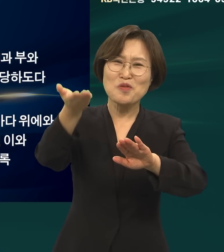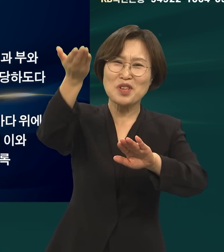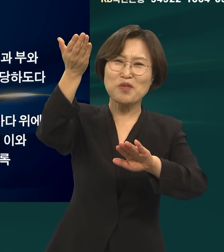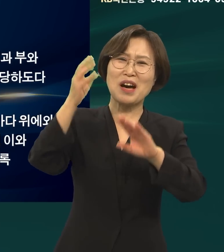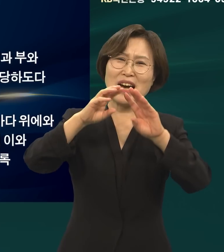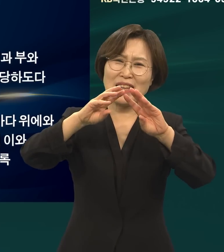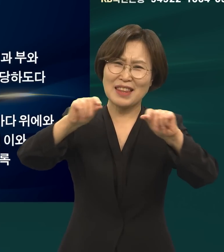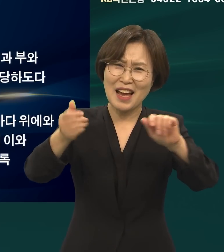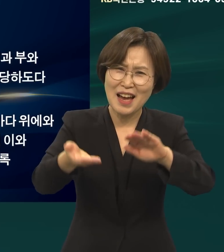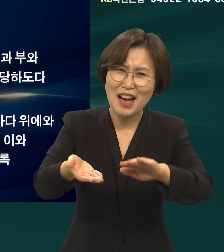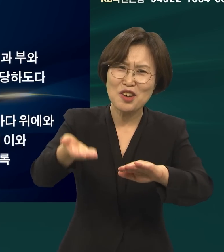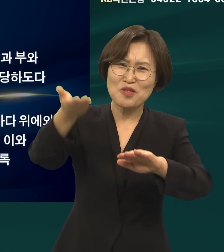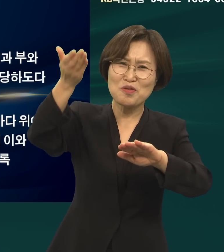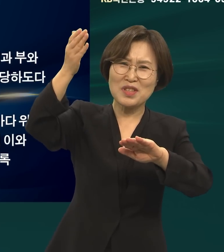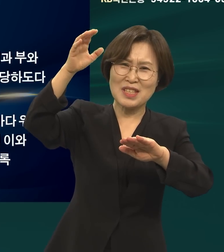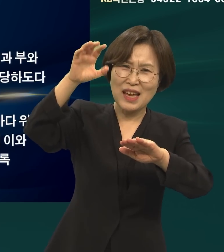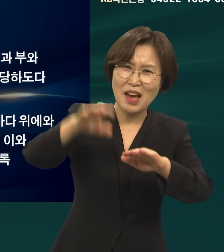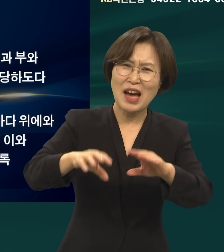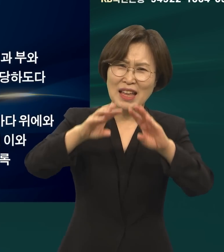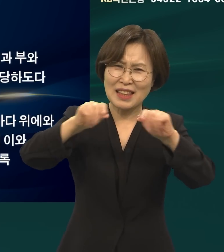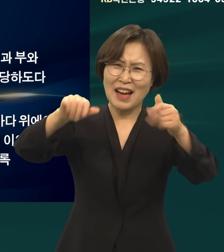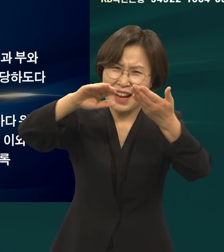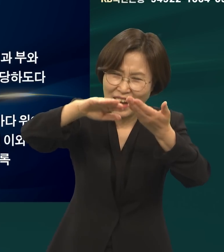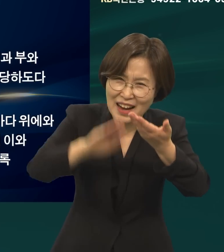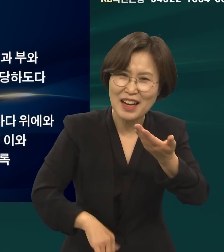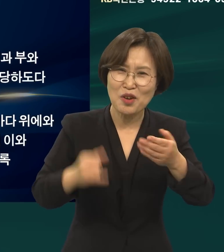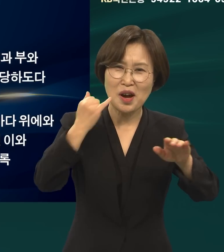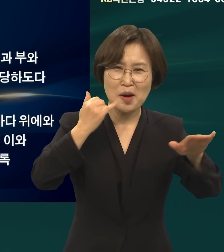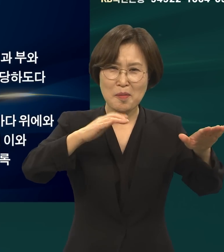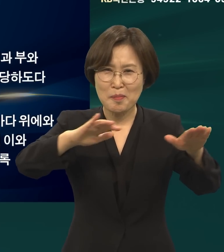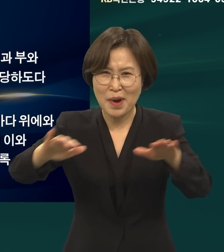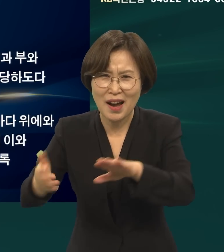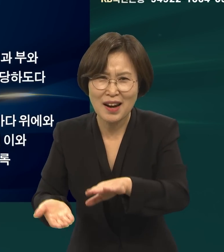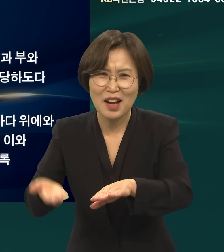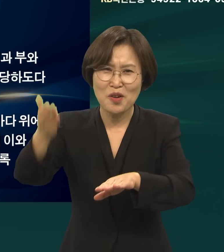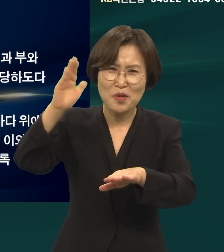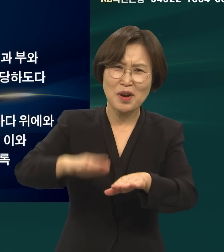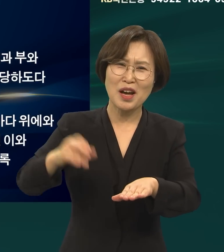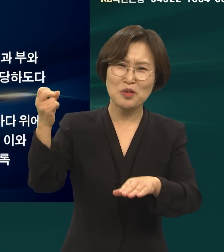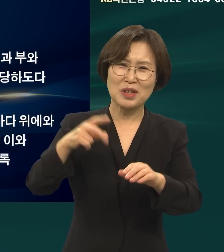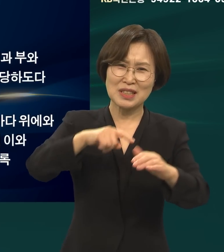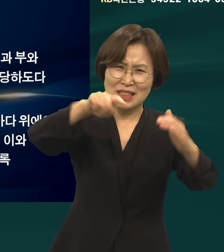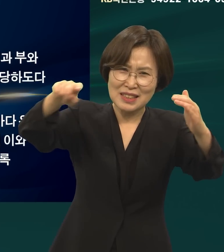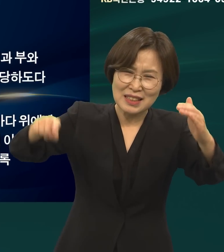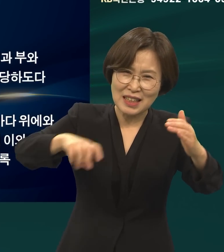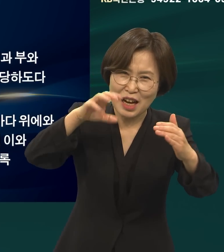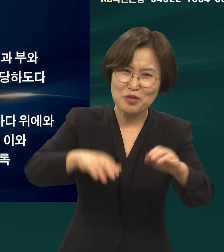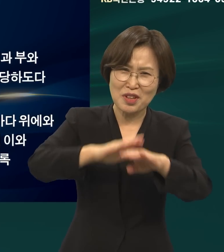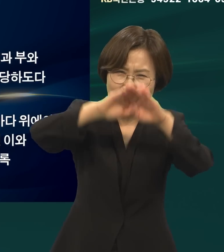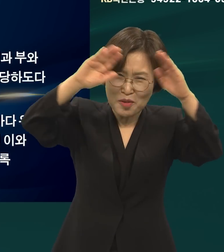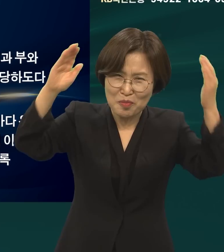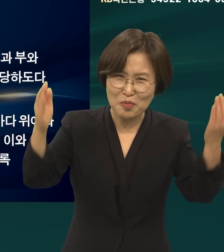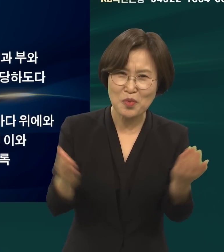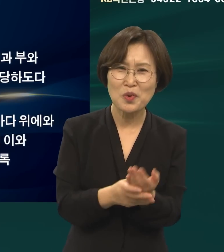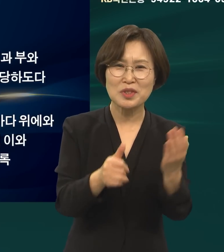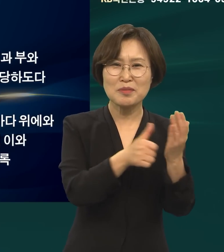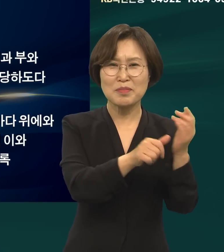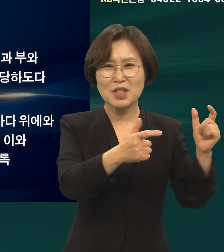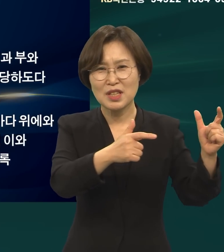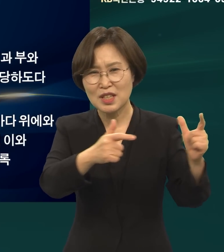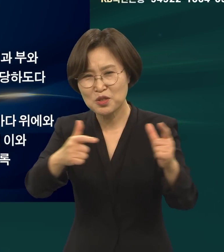내가 또 들으니 하늘 위에와 땅 위에와 땅 아래와 바다 위에와 또 그